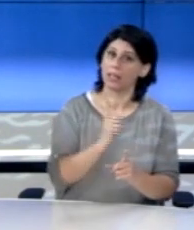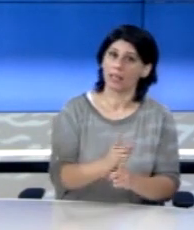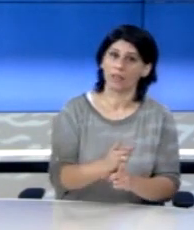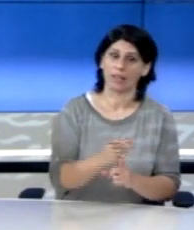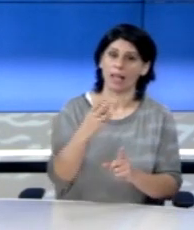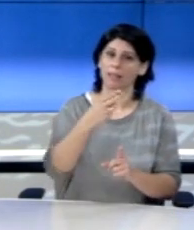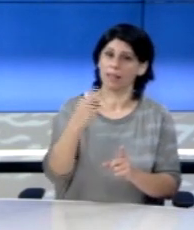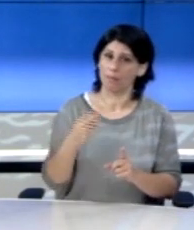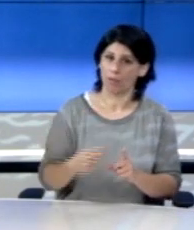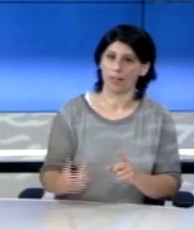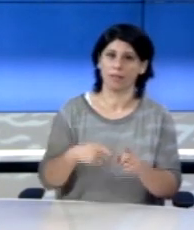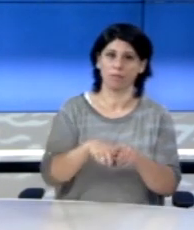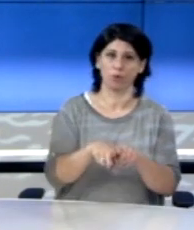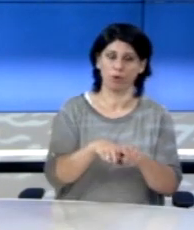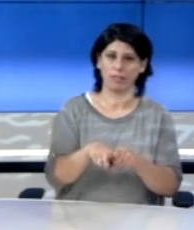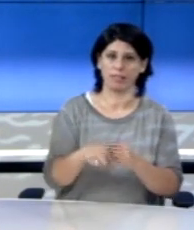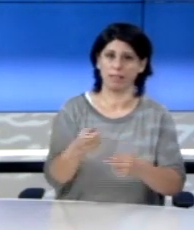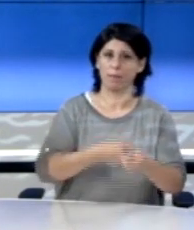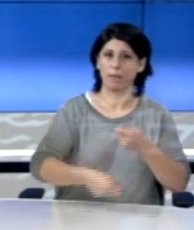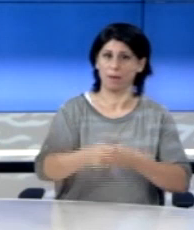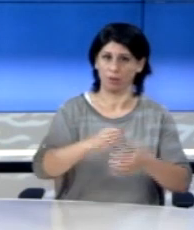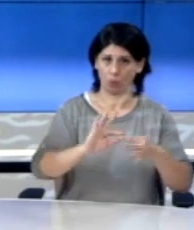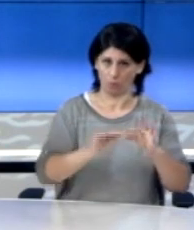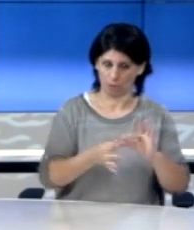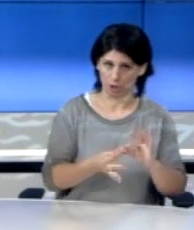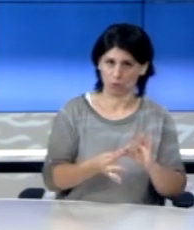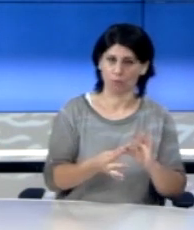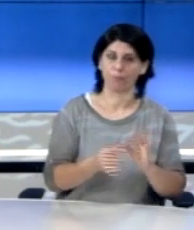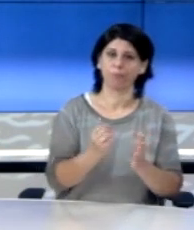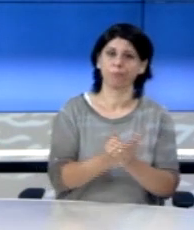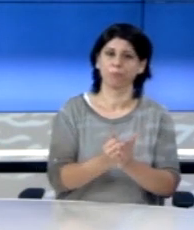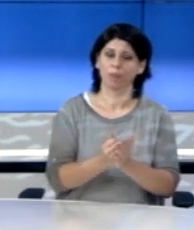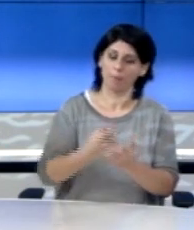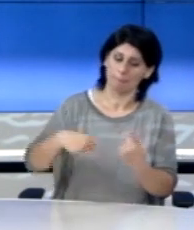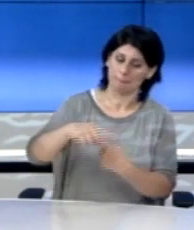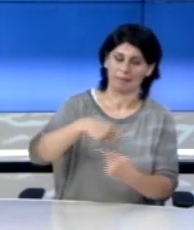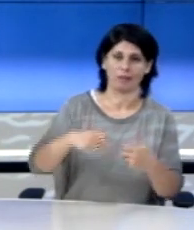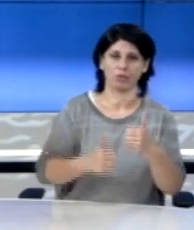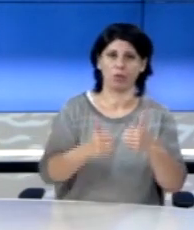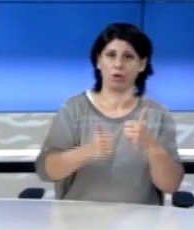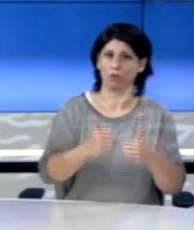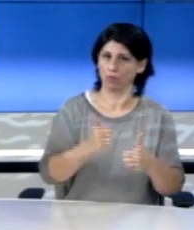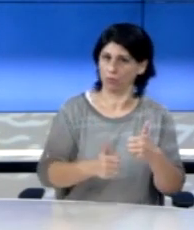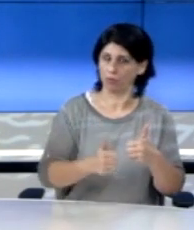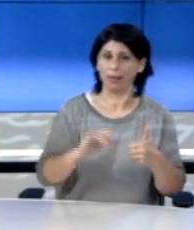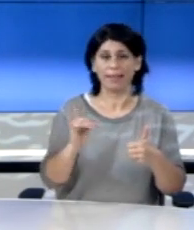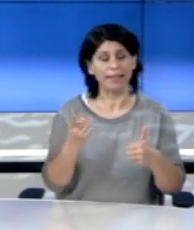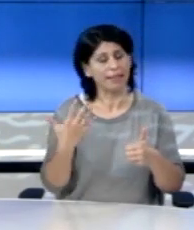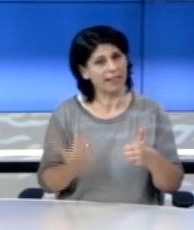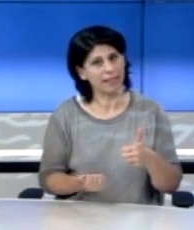σε υποθέσεις που αφορούσαν επιχειρηματικούς ομίλους και τους μεταξύ τους βέβαια ανταγωνισμούς ή